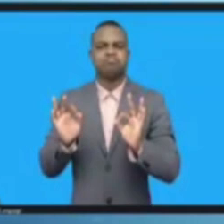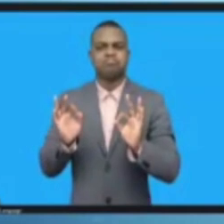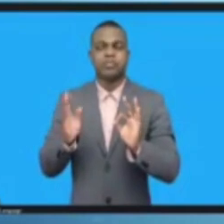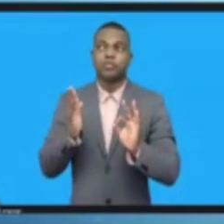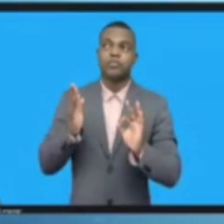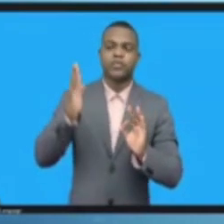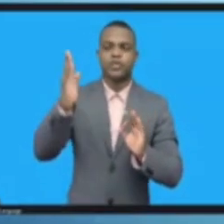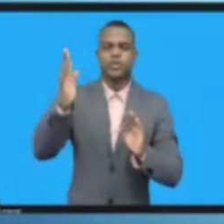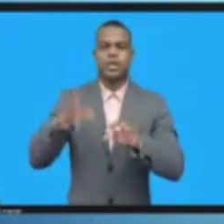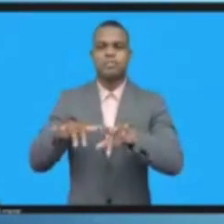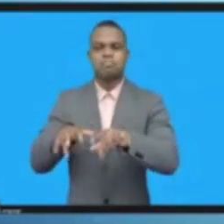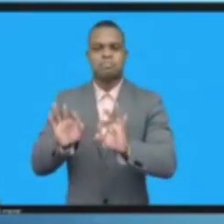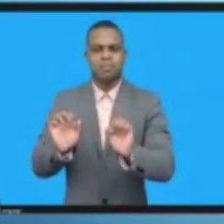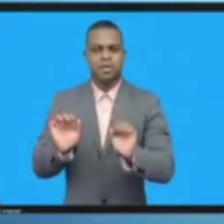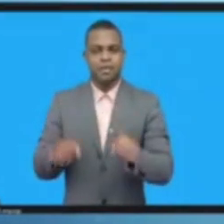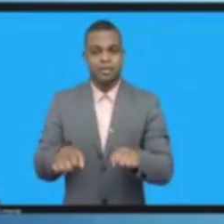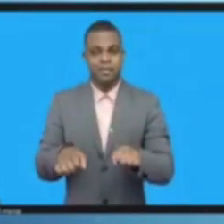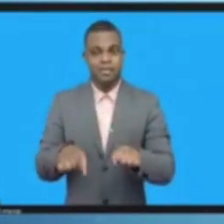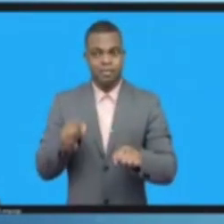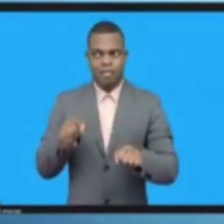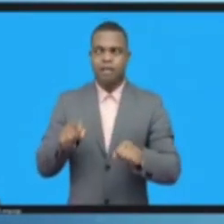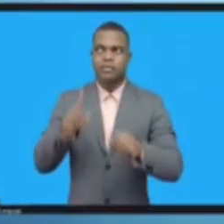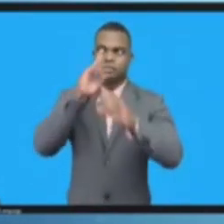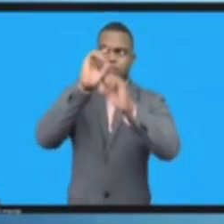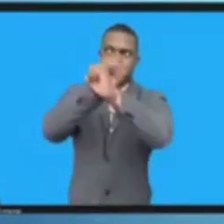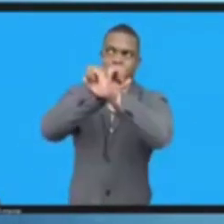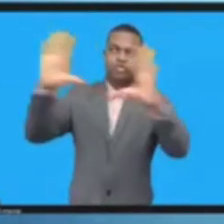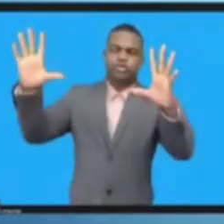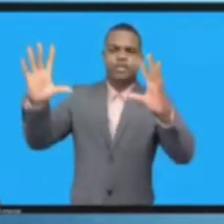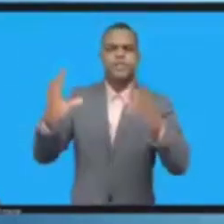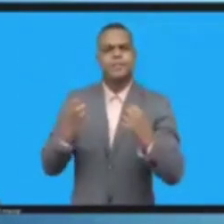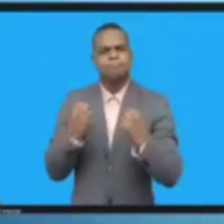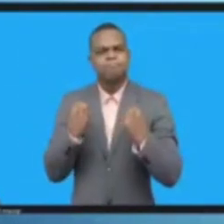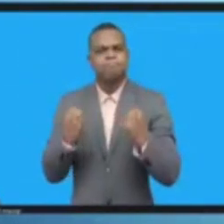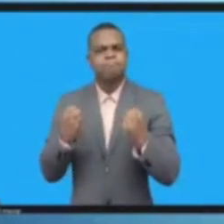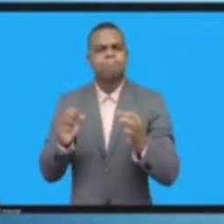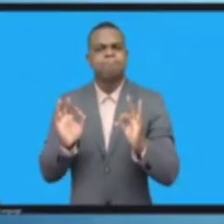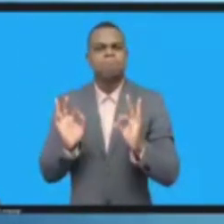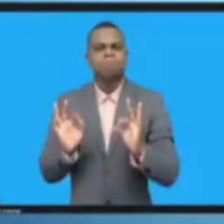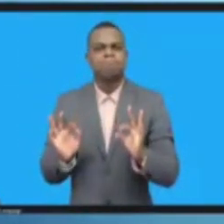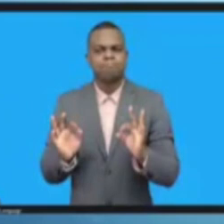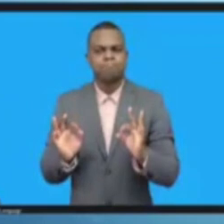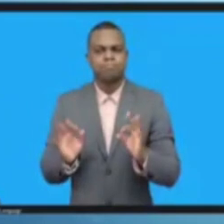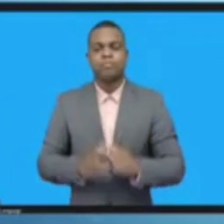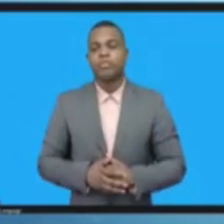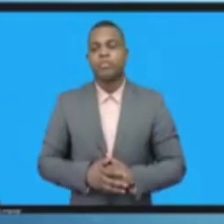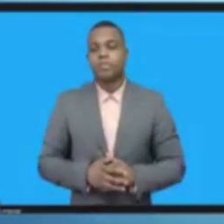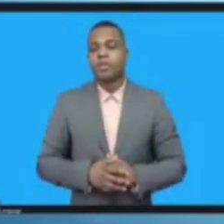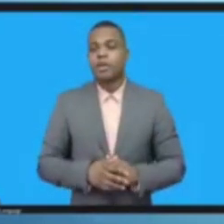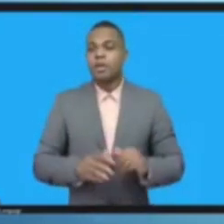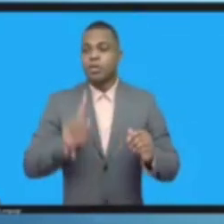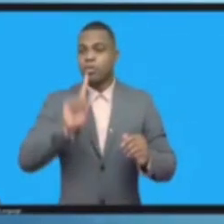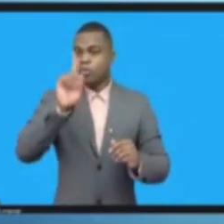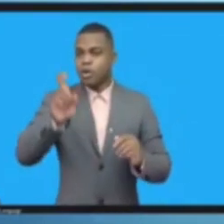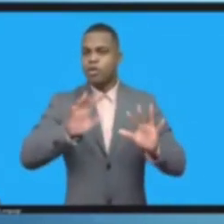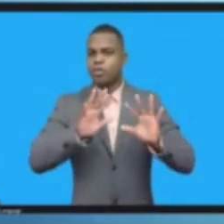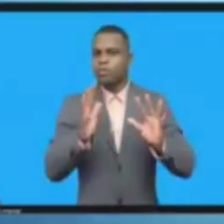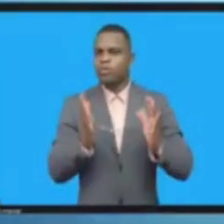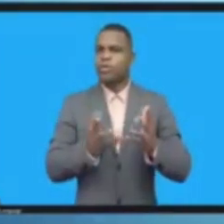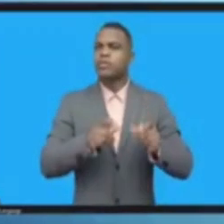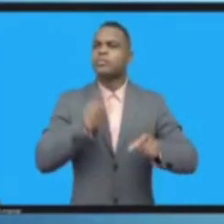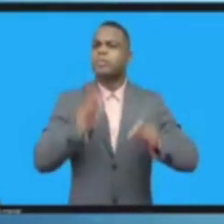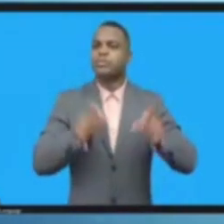à Internet. C'est une vision audacieuse dans un monde où les risques liés